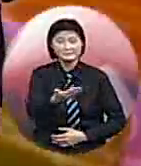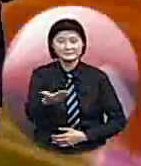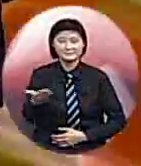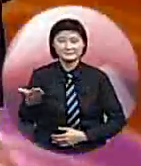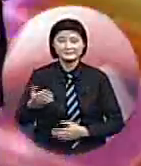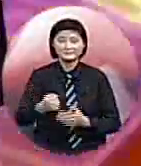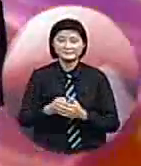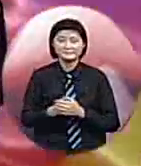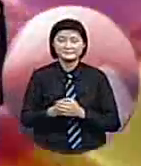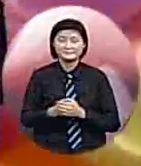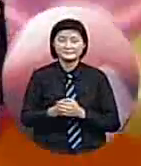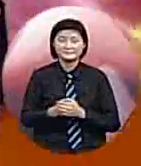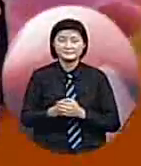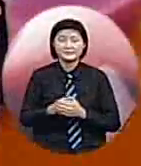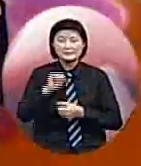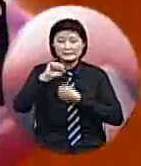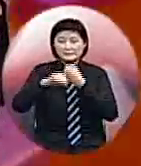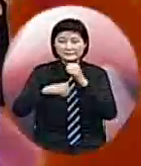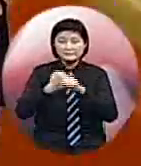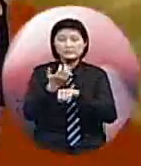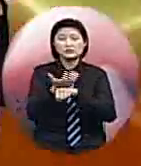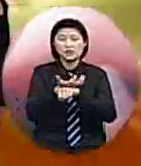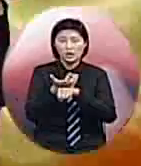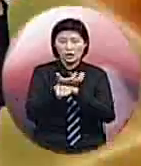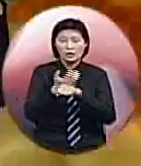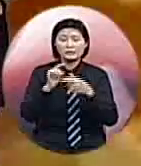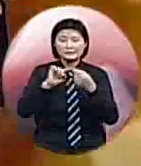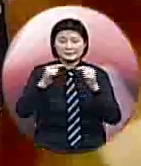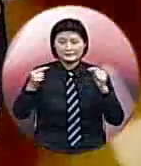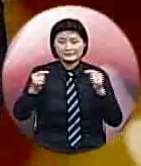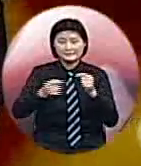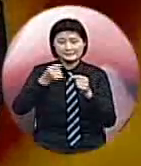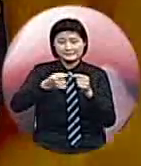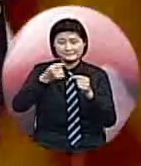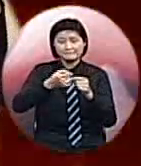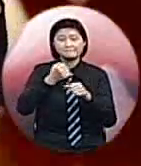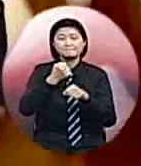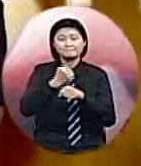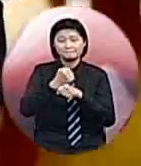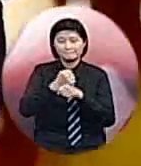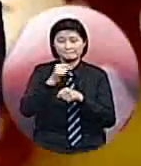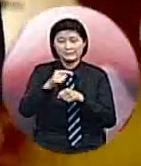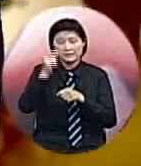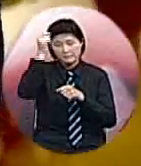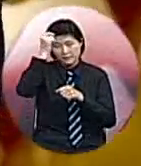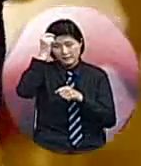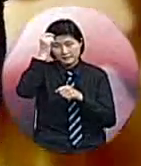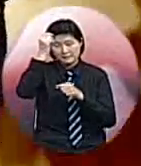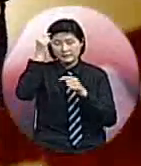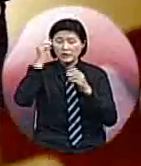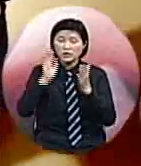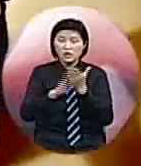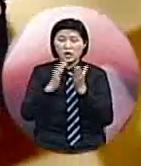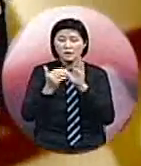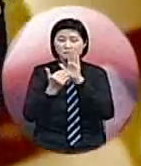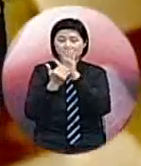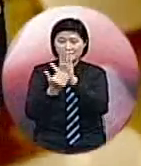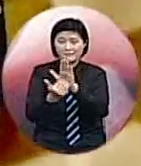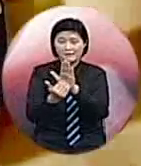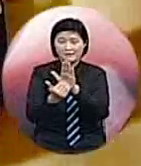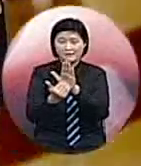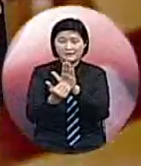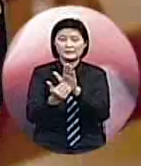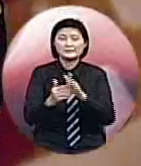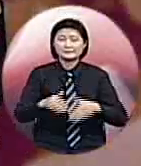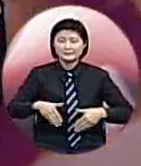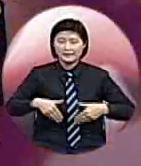주세요. 주세요. 자, 짐승의 털가죽이나 털실로 짜서 만드는 것으로요. 머리로 빠져나가는 열을 막아주고요.